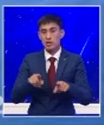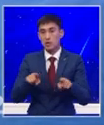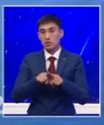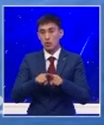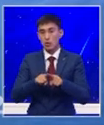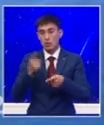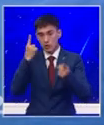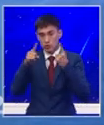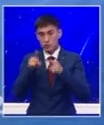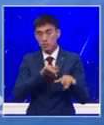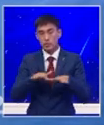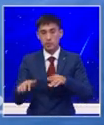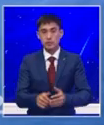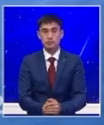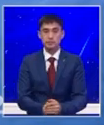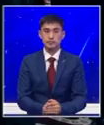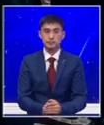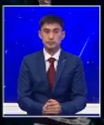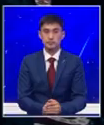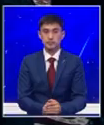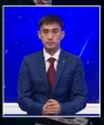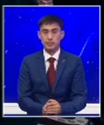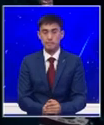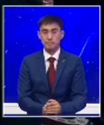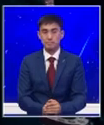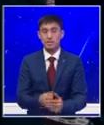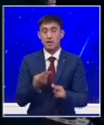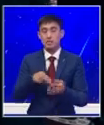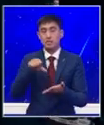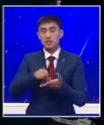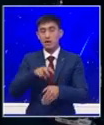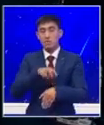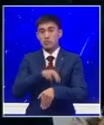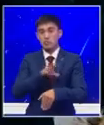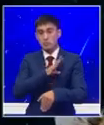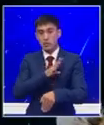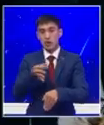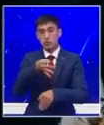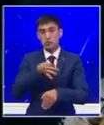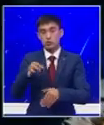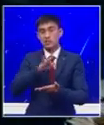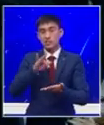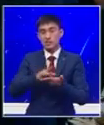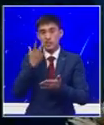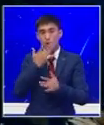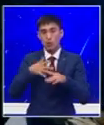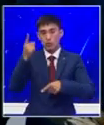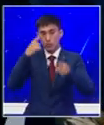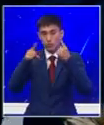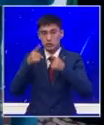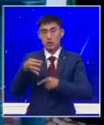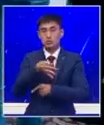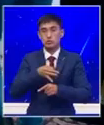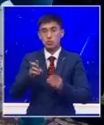идеологического мероприятия стоит отметить что в состав комиссии вошли представители областного центра народного творчества